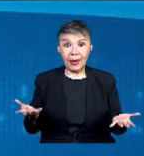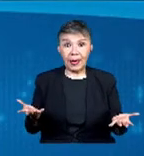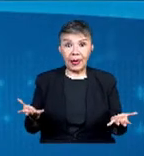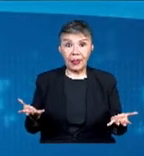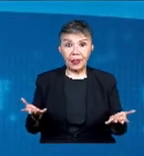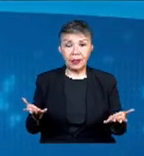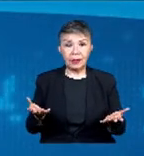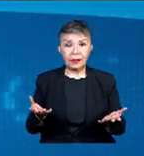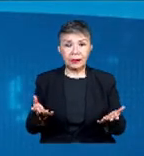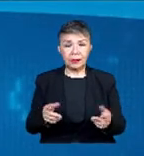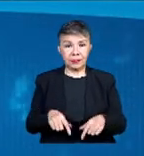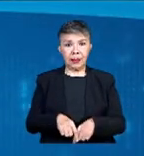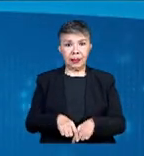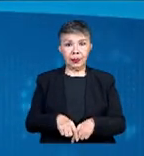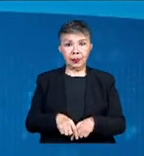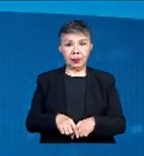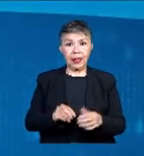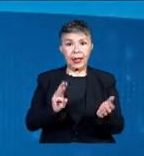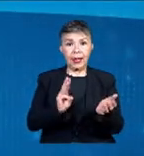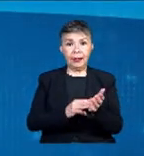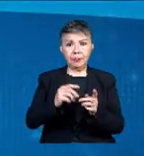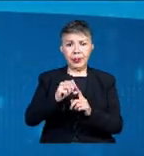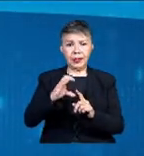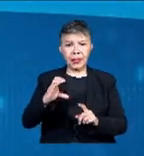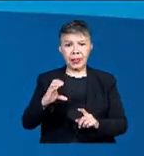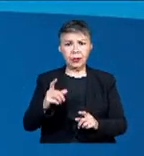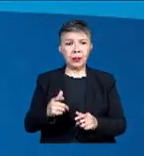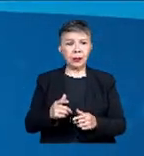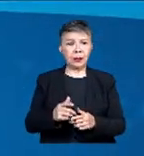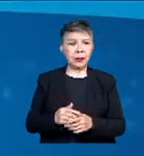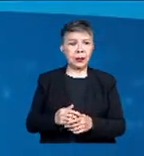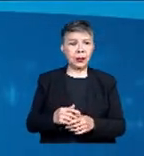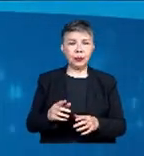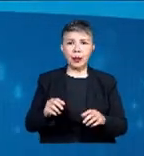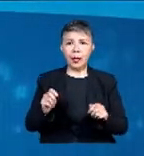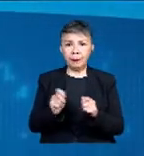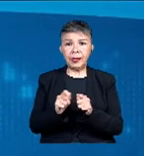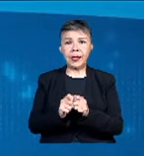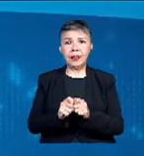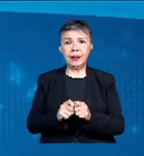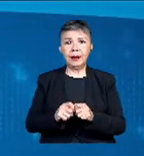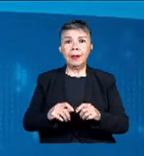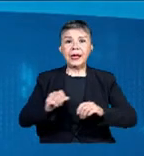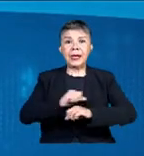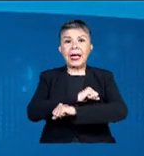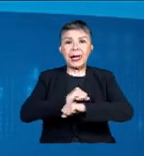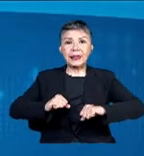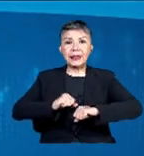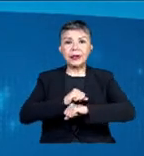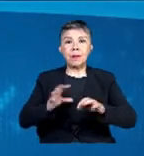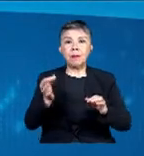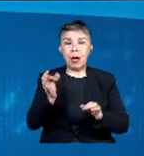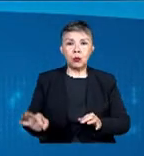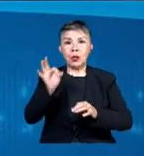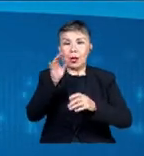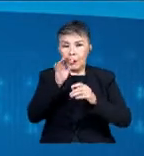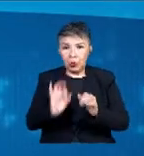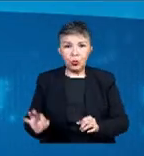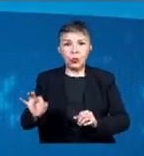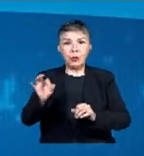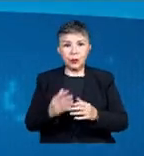memiliki NPC. Nah, NPC inilah yang terus menciptakan atlet-atlet penyandang disabilitas baru.